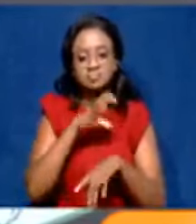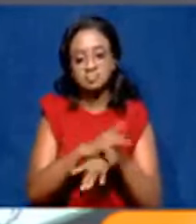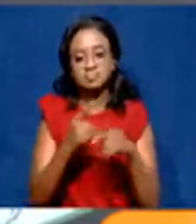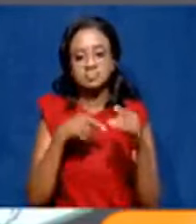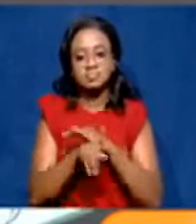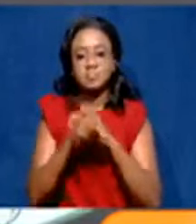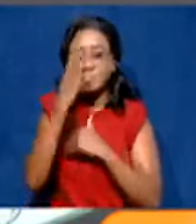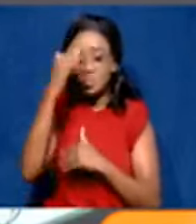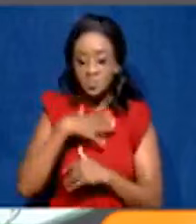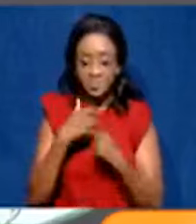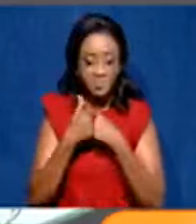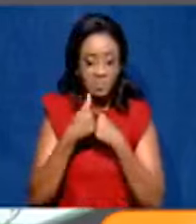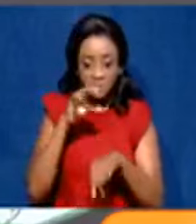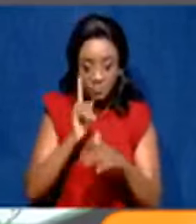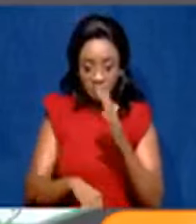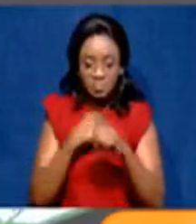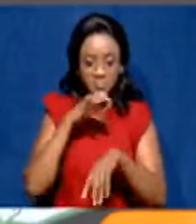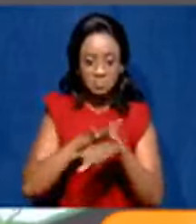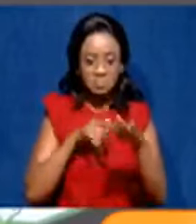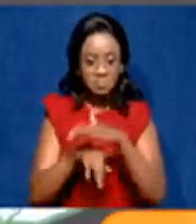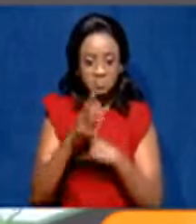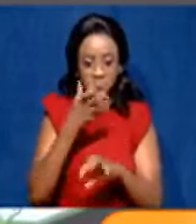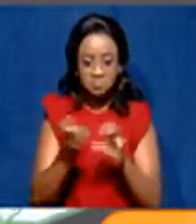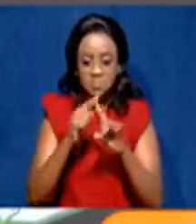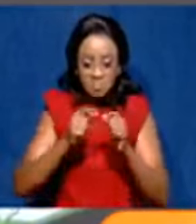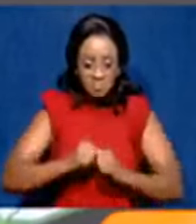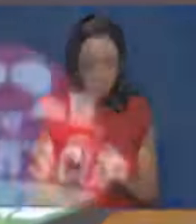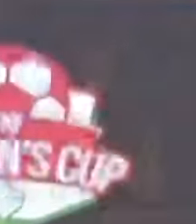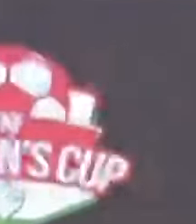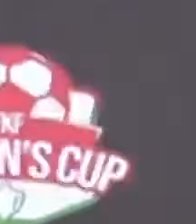Challenge yetu imekuwa ni kufunga mabao. At least leo wameweza kupata kupiga mabao, at least tunashukuru.